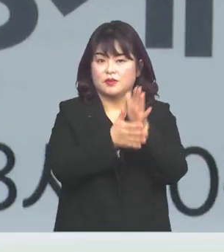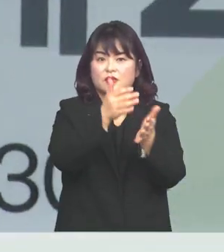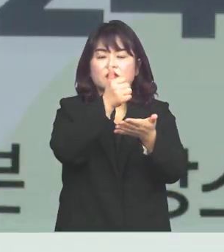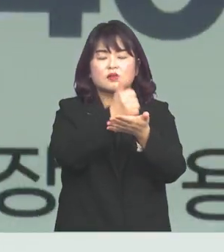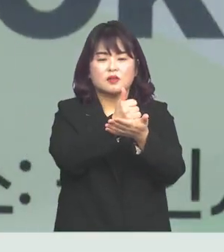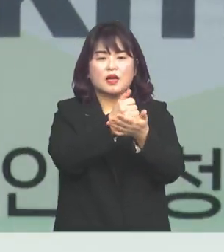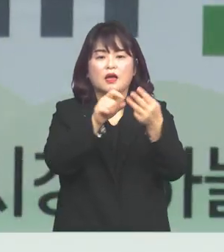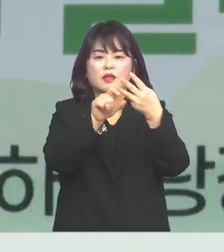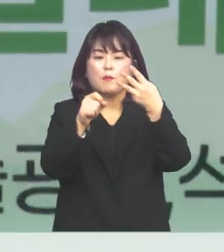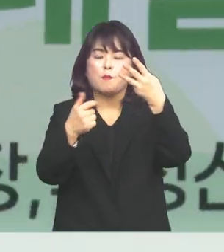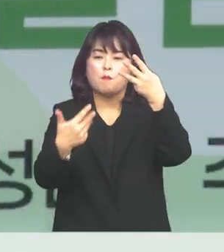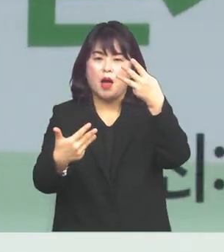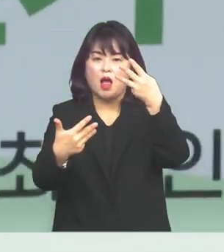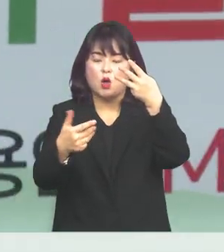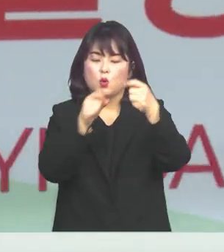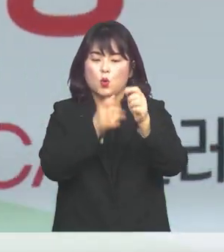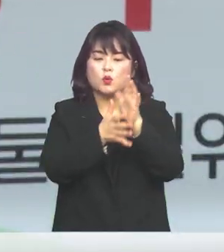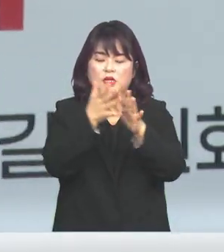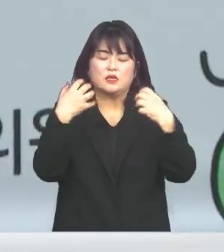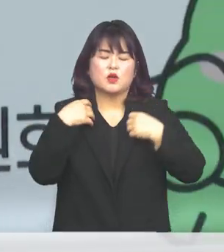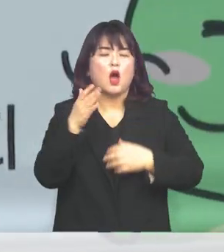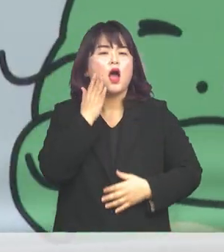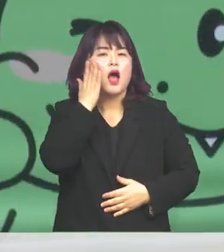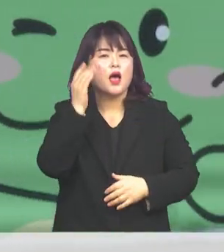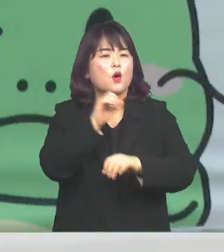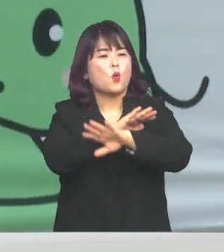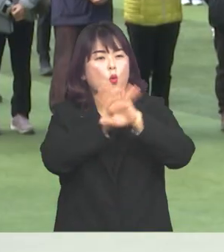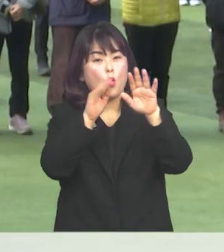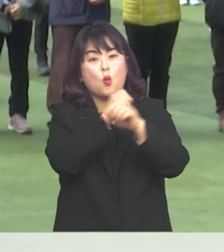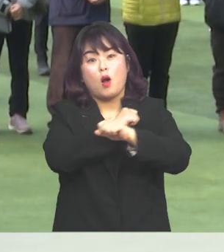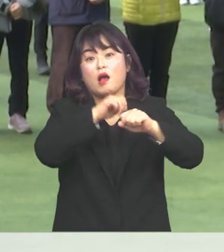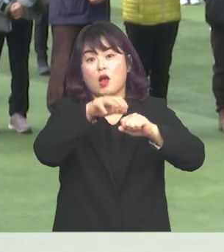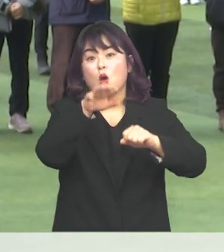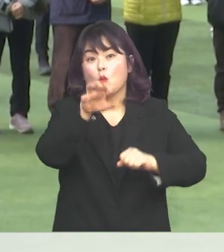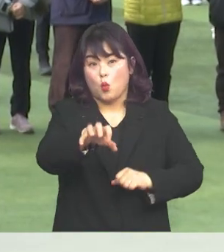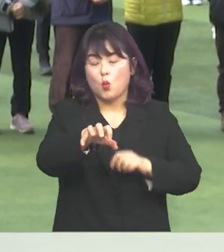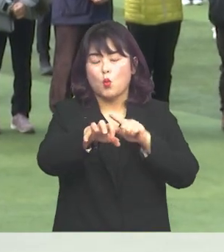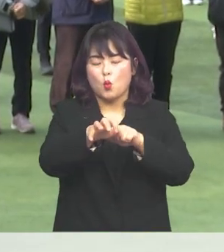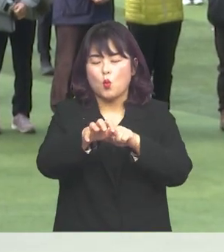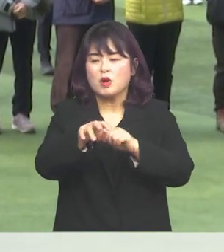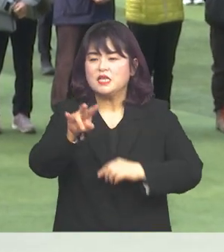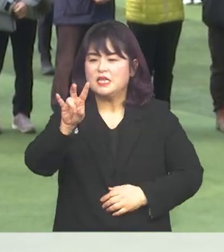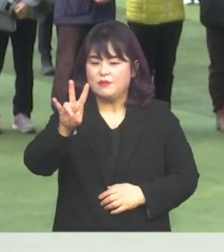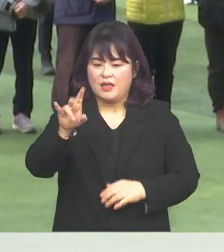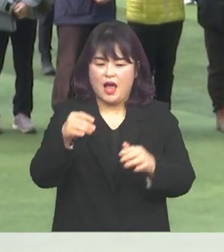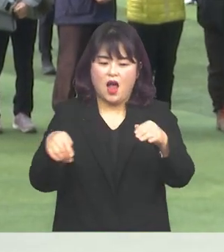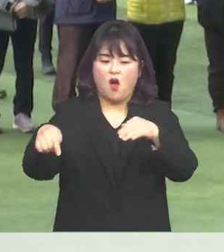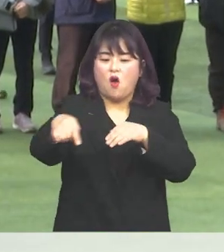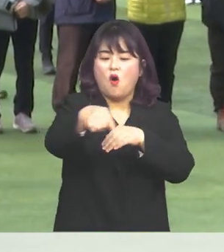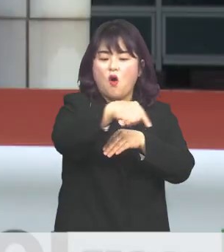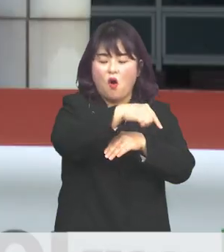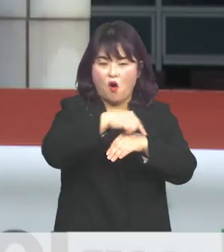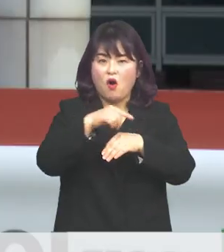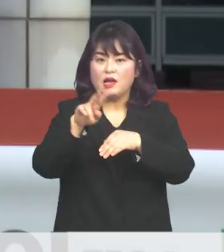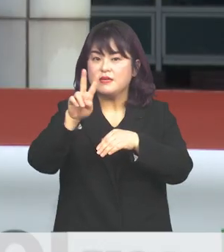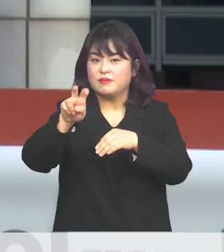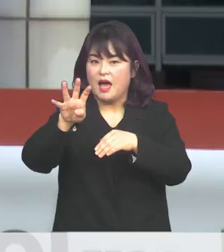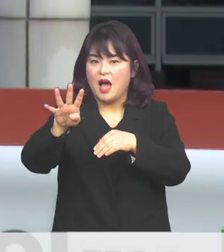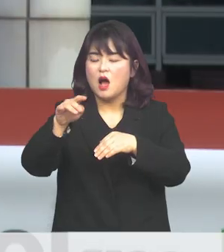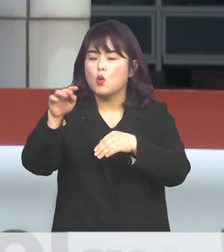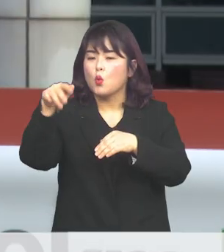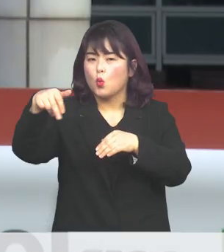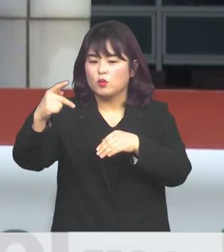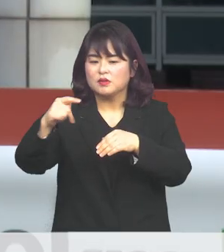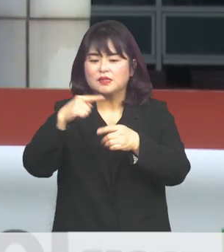이상일 용인특례시장은 지난 8일 시청 하늘광장에서 열린 시경계 24코스 둘레길 걷기 출정식에 참석해